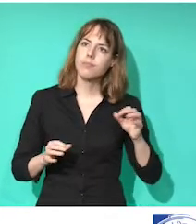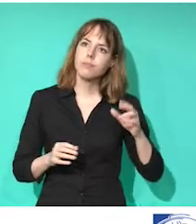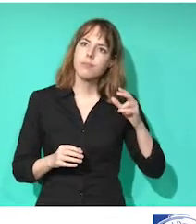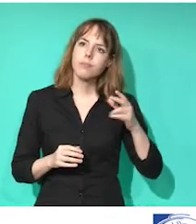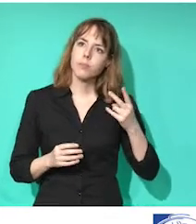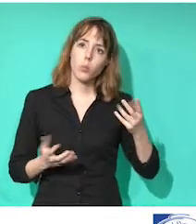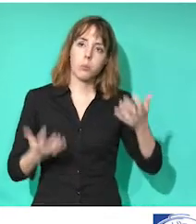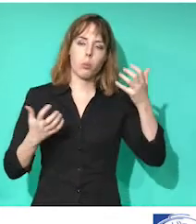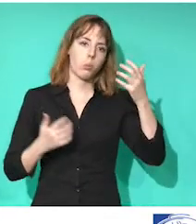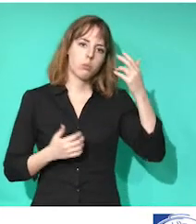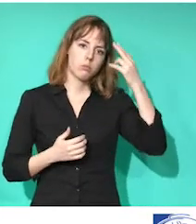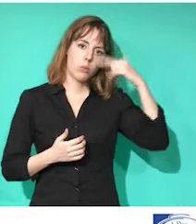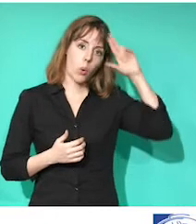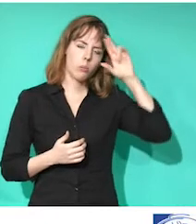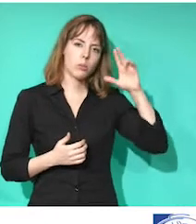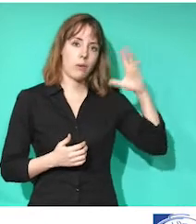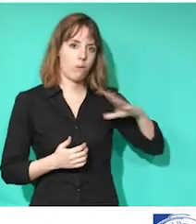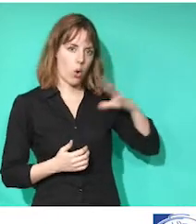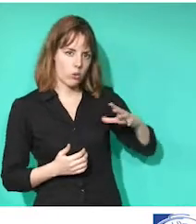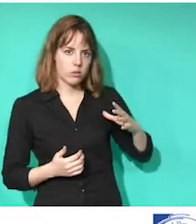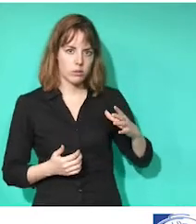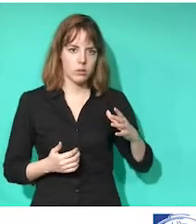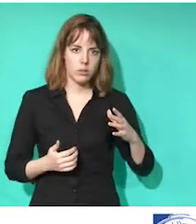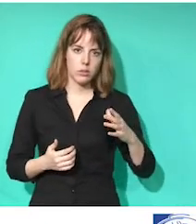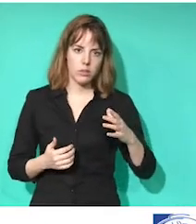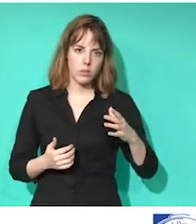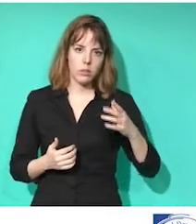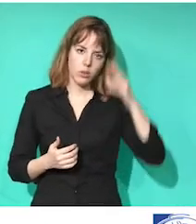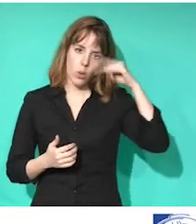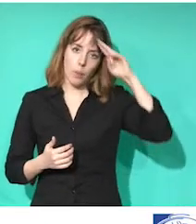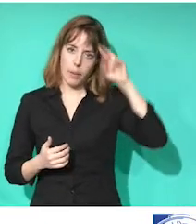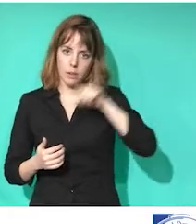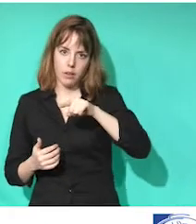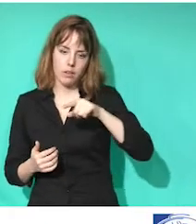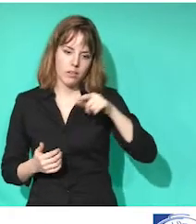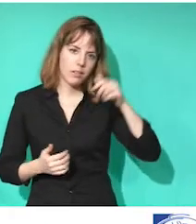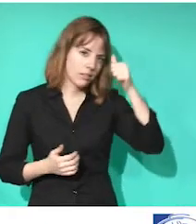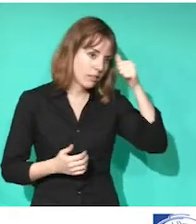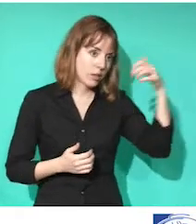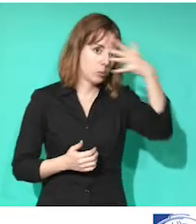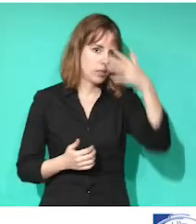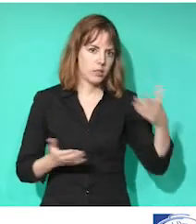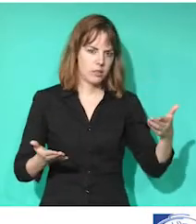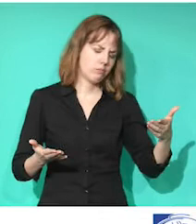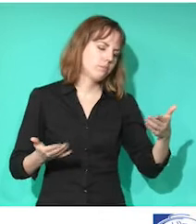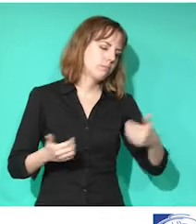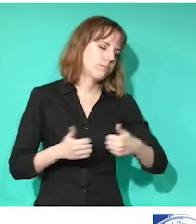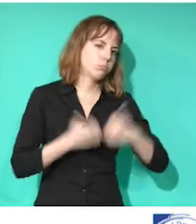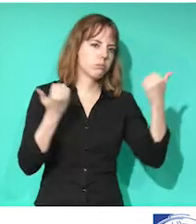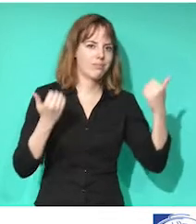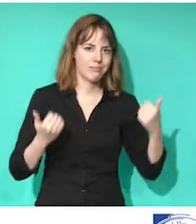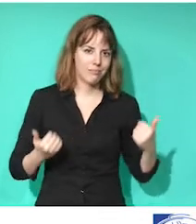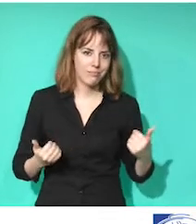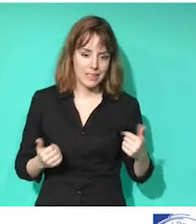Europe et le nouveau continent, les États-Unis. Certains regardent d'abord les compétences avant de